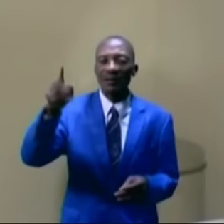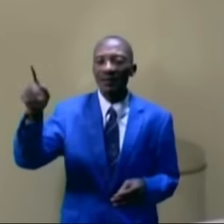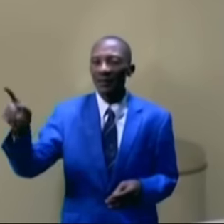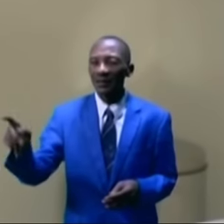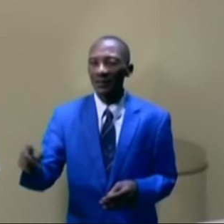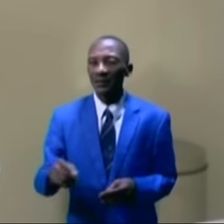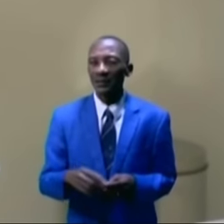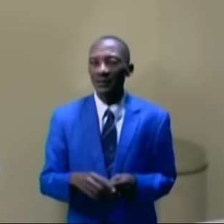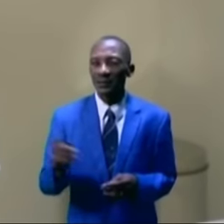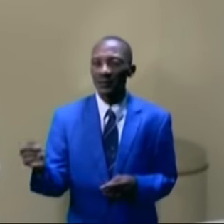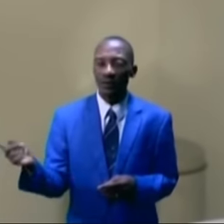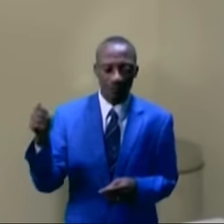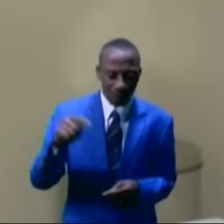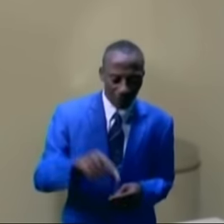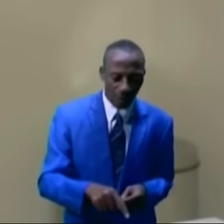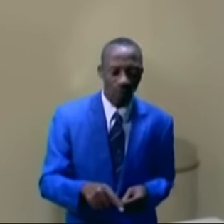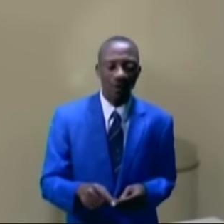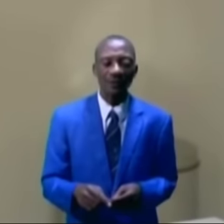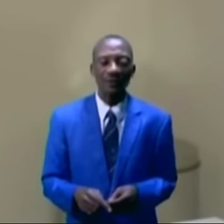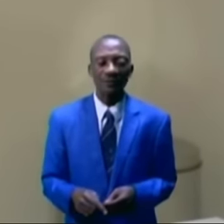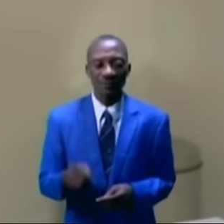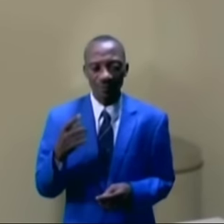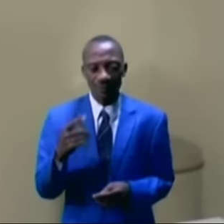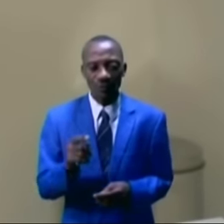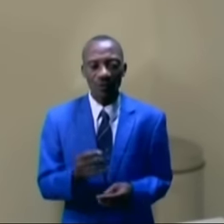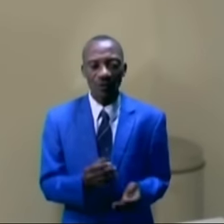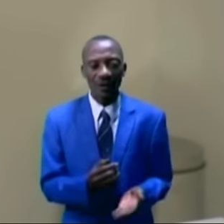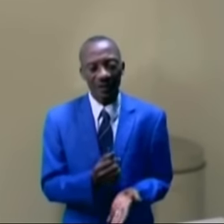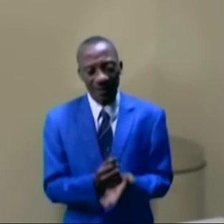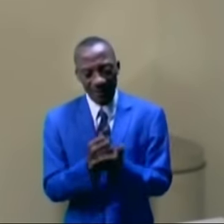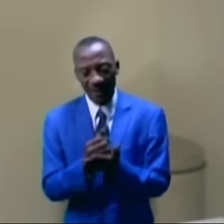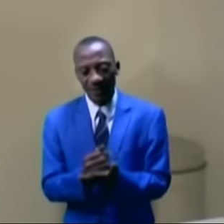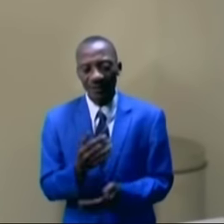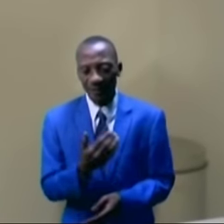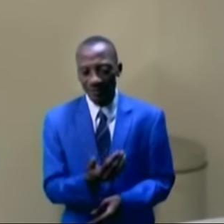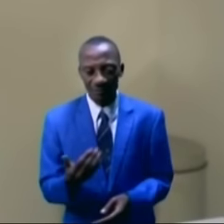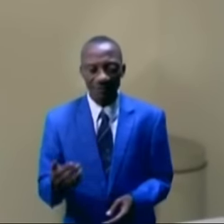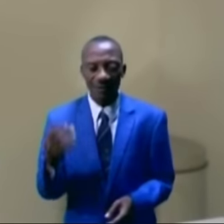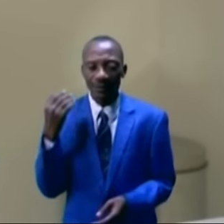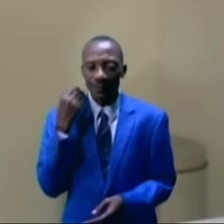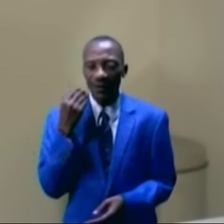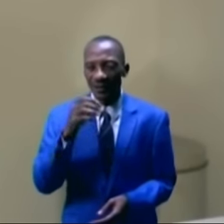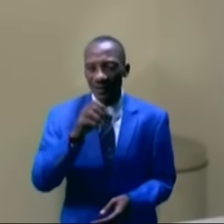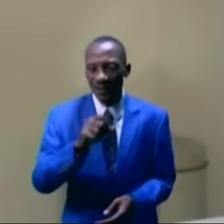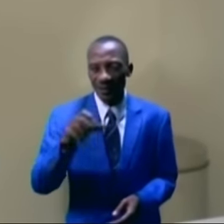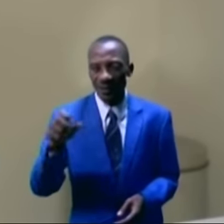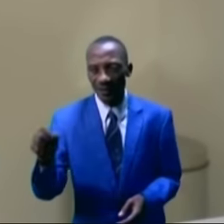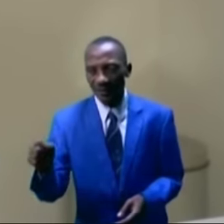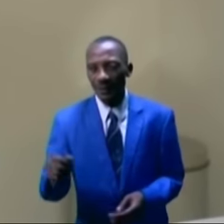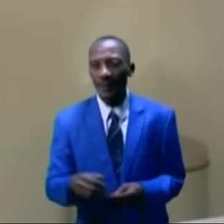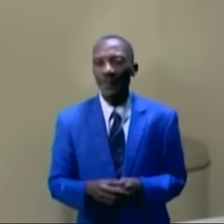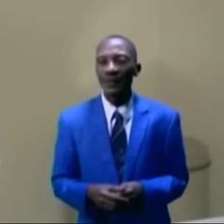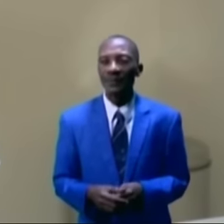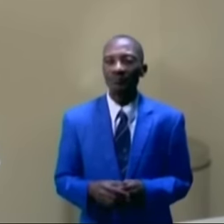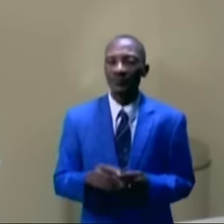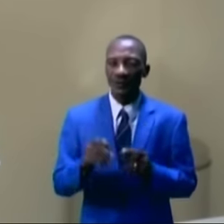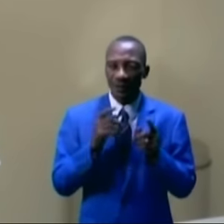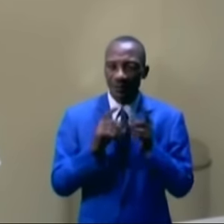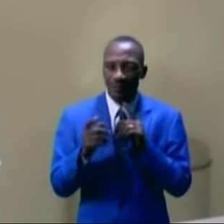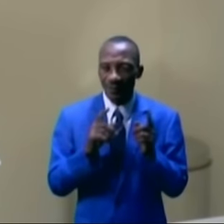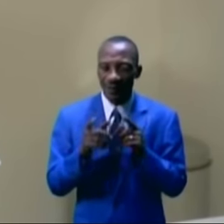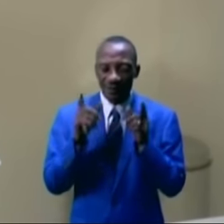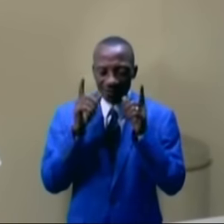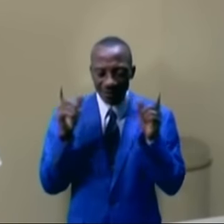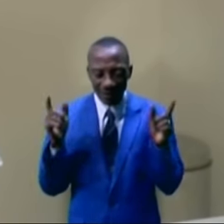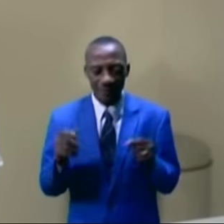La première dame n'a pas seulement construit pour nous, mais elle a aussi équipé l'hôpital à la hauteur vraiment d'un hôpital de référence où on